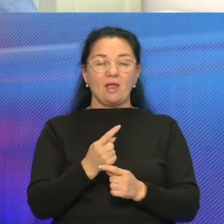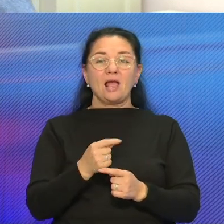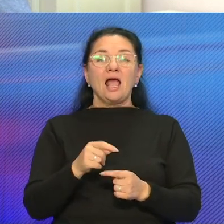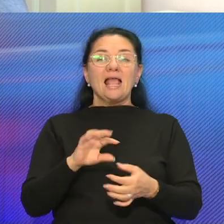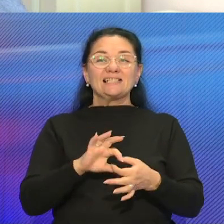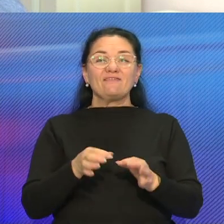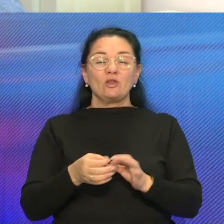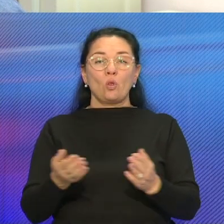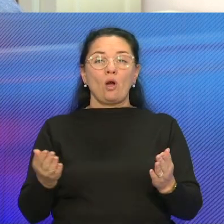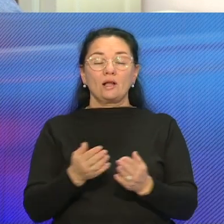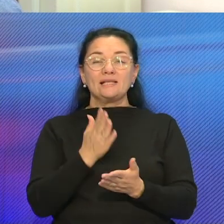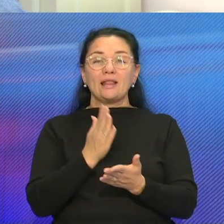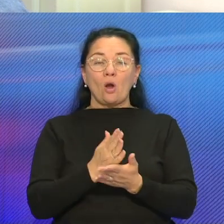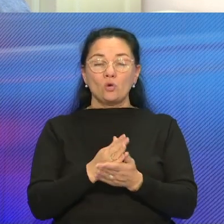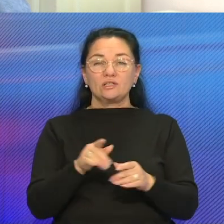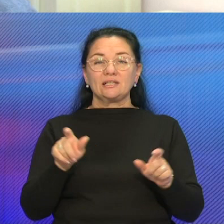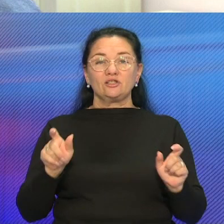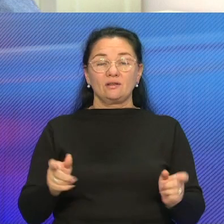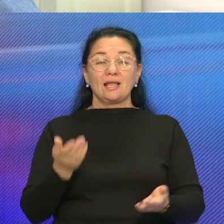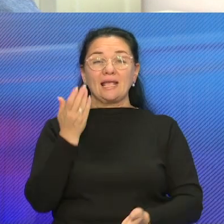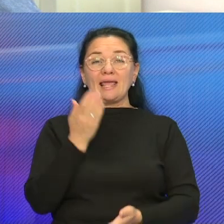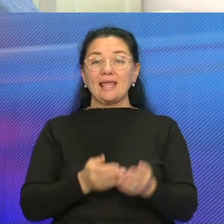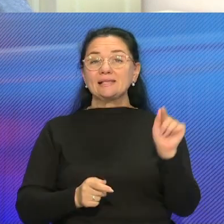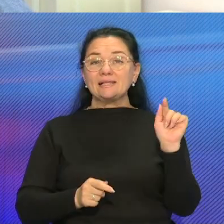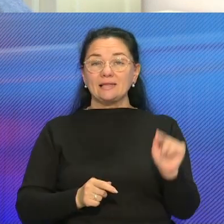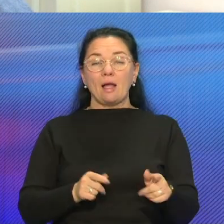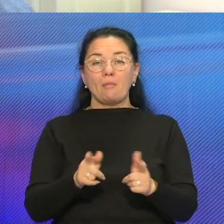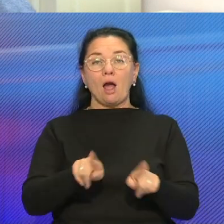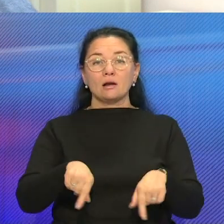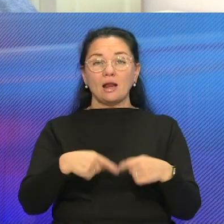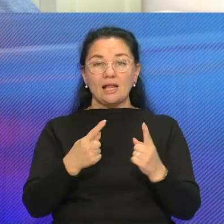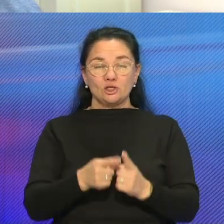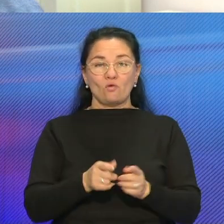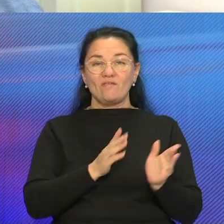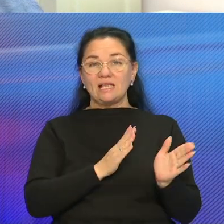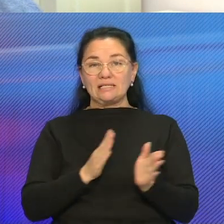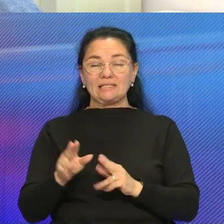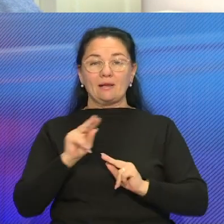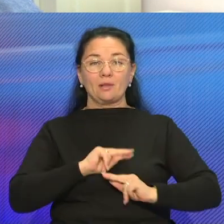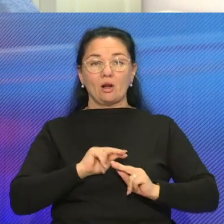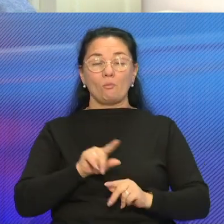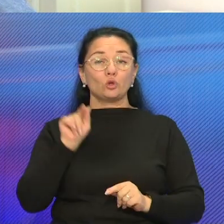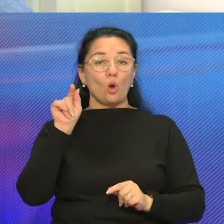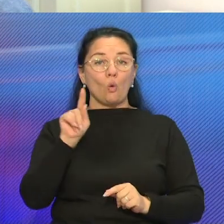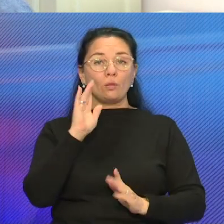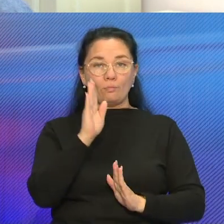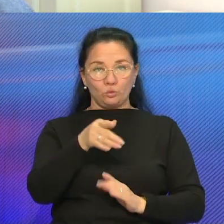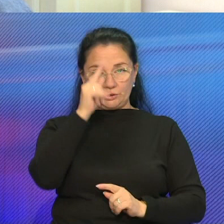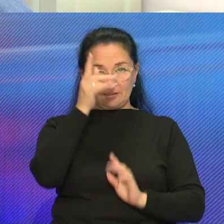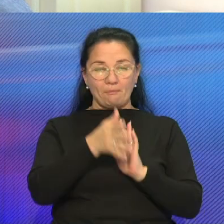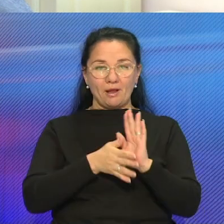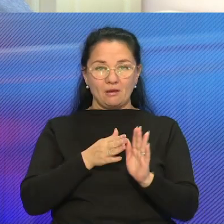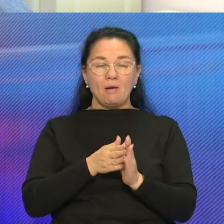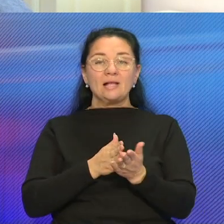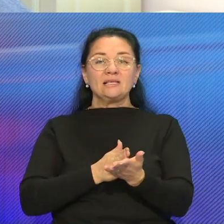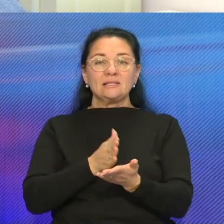находится. И если там организована системная работа, то, конечно, он будет понимать и цель, задачи,